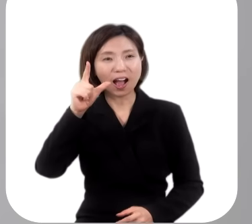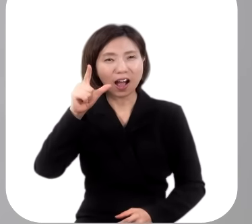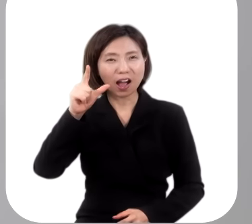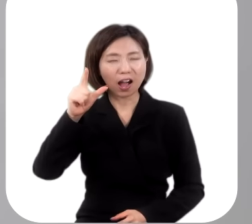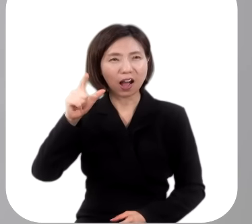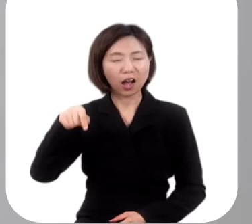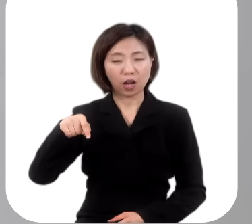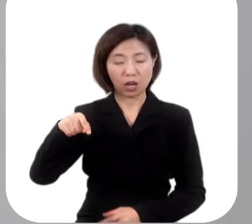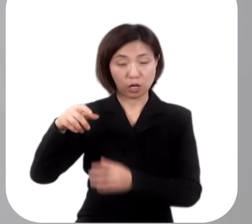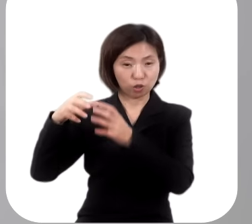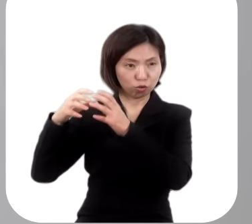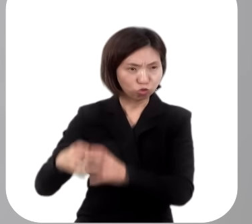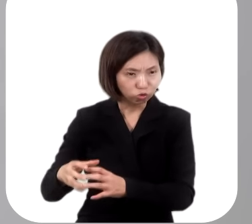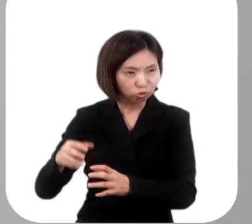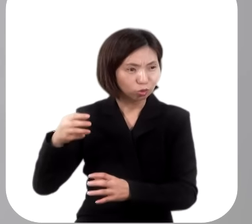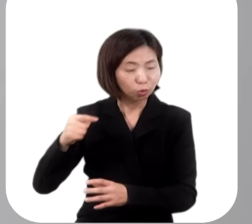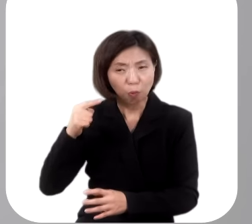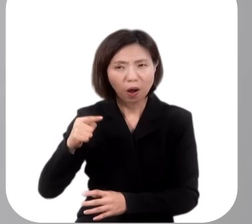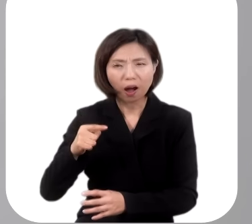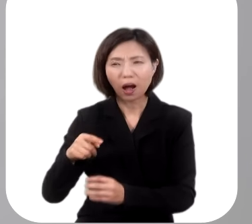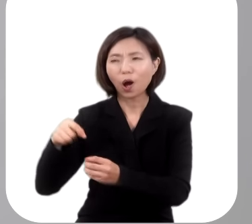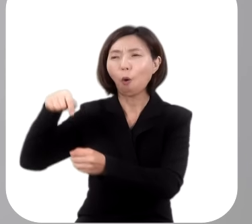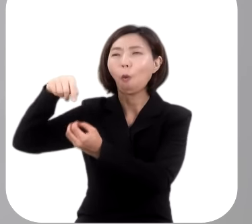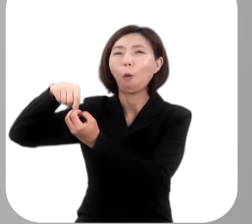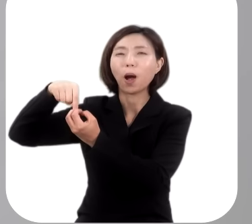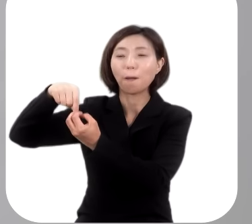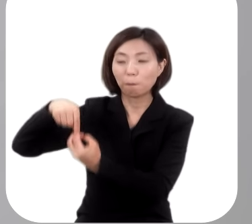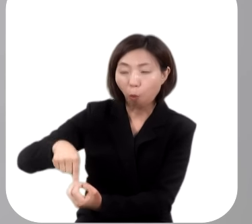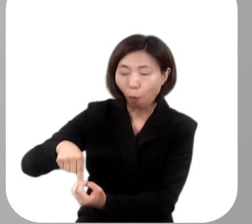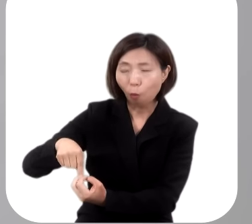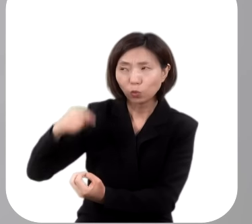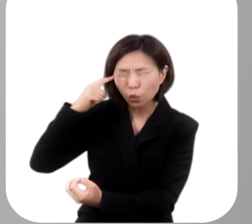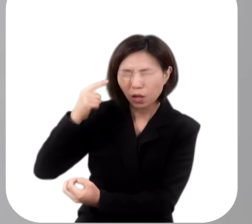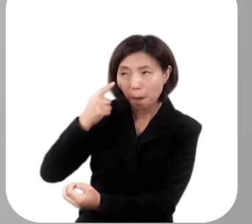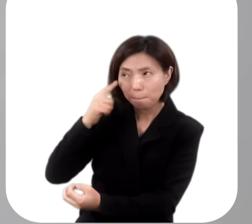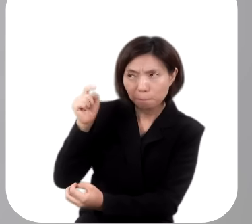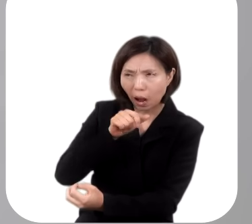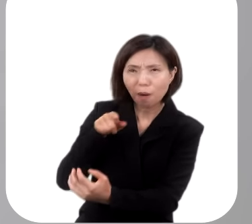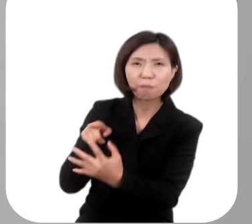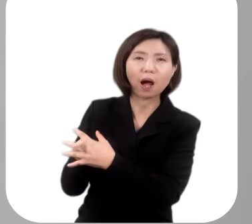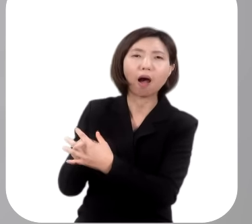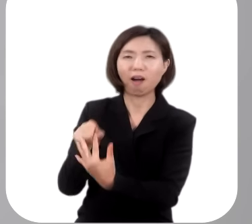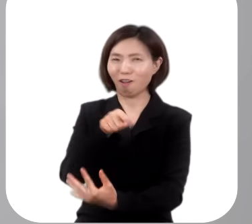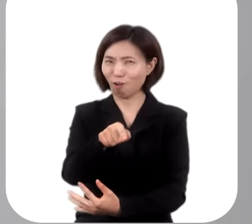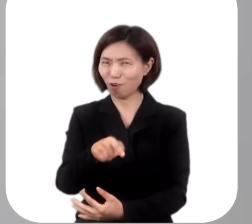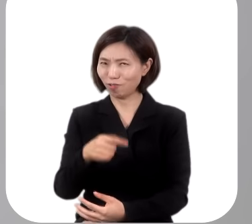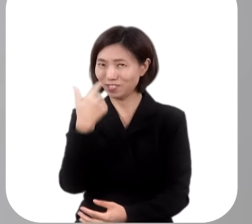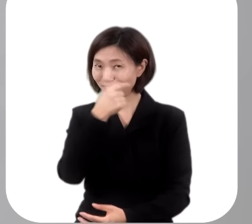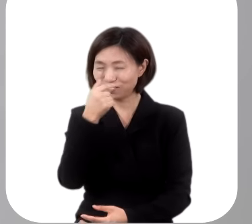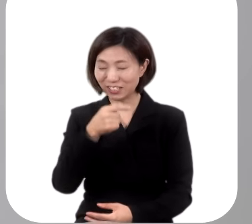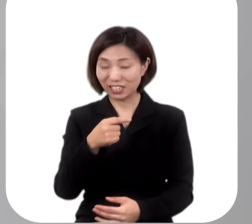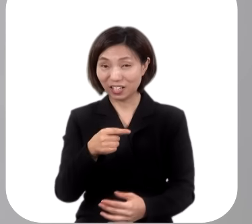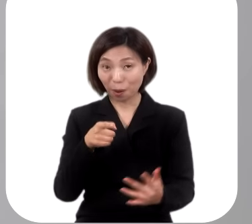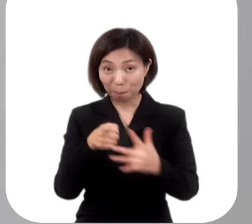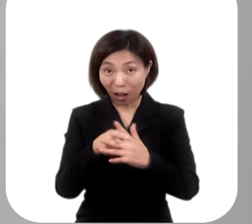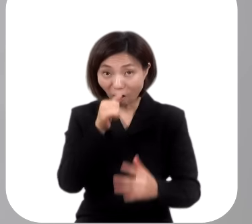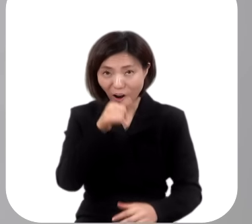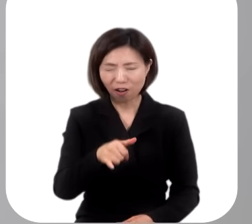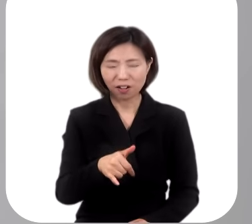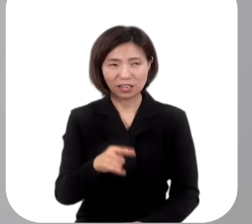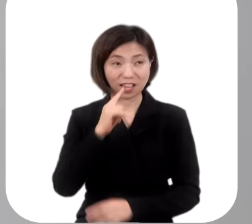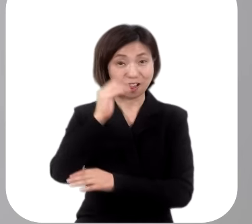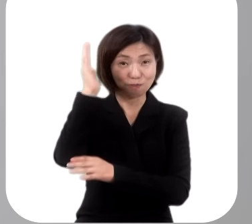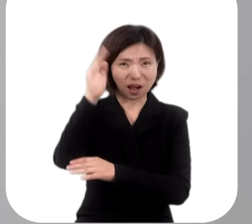참 툭 소리 나면 울밑에 떨어지는 호박 소리다 그 정도로 진짜 말귀를 빨리 알아들어